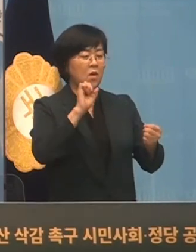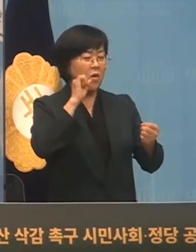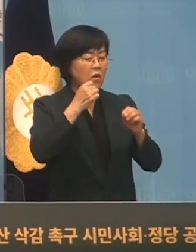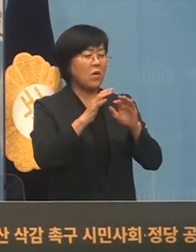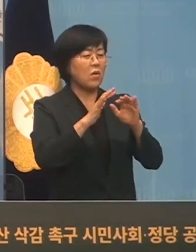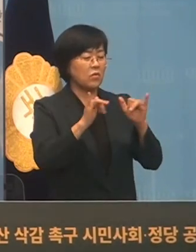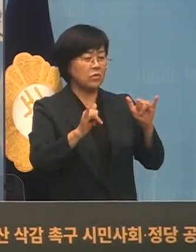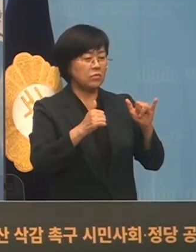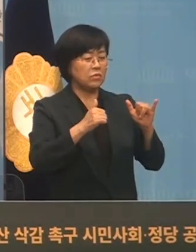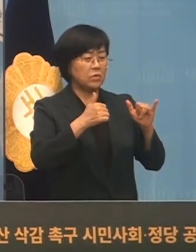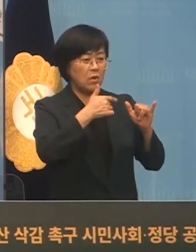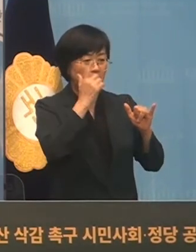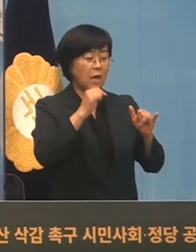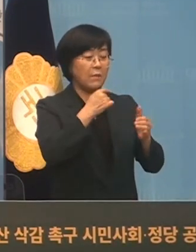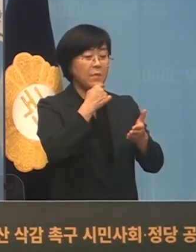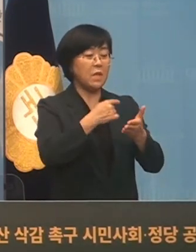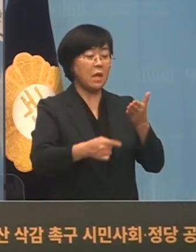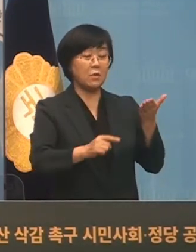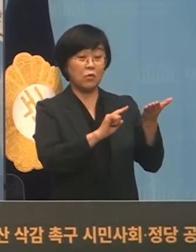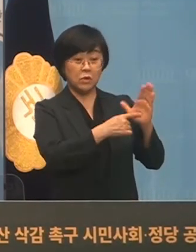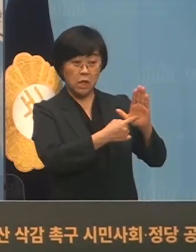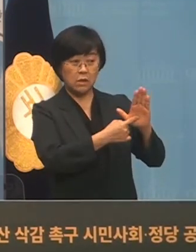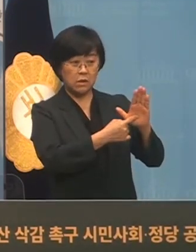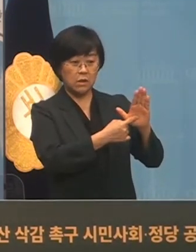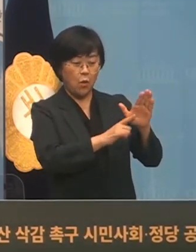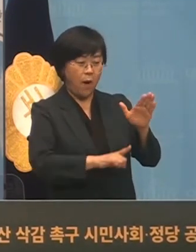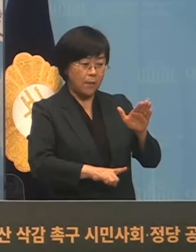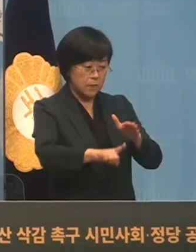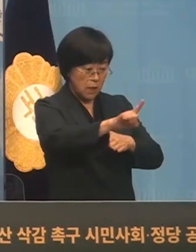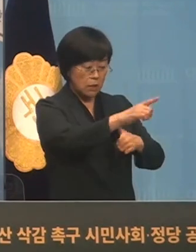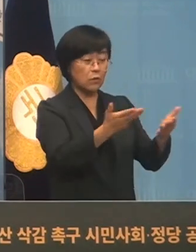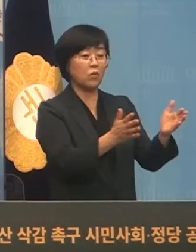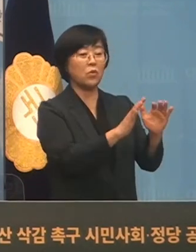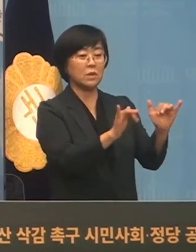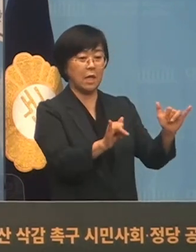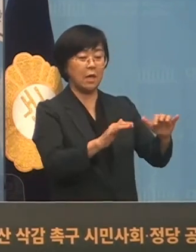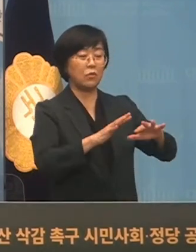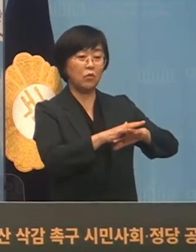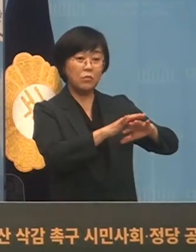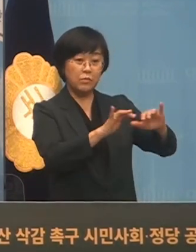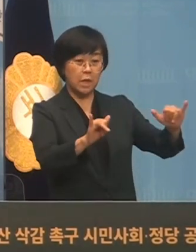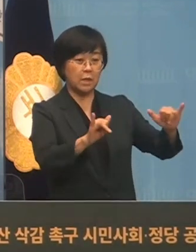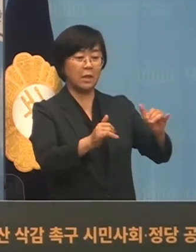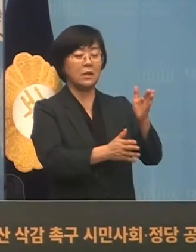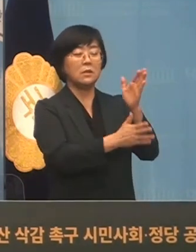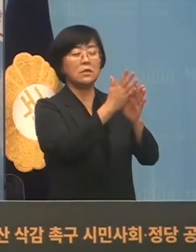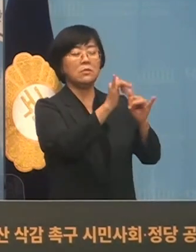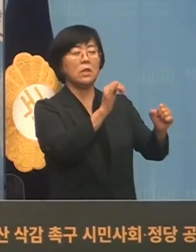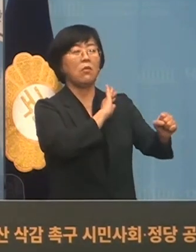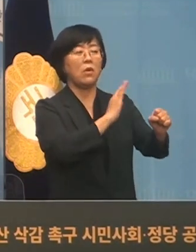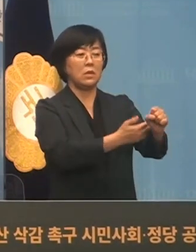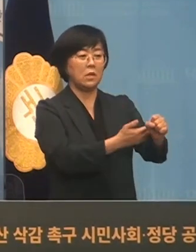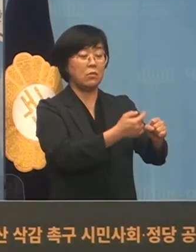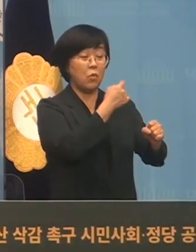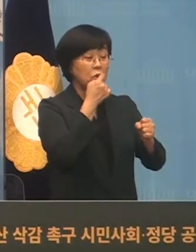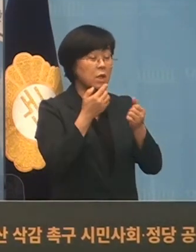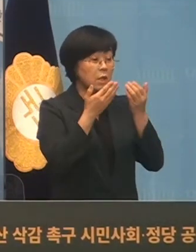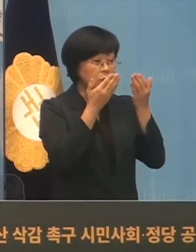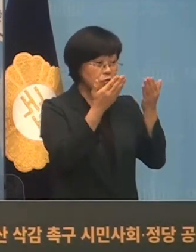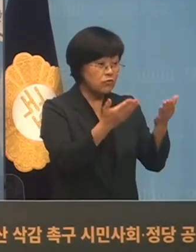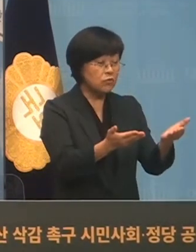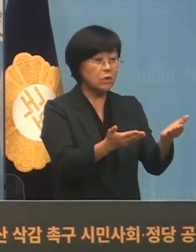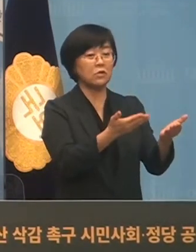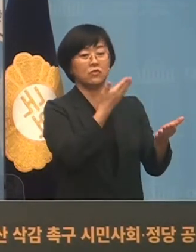취약한 그런 피해 노출되어 있는 기후위기 최전선에 있는 노동자, 농민 그리고 시민들의 권리를 지키는 것이 매우